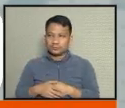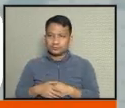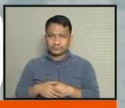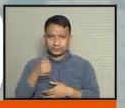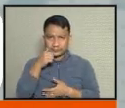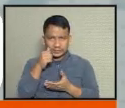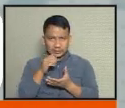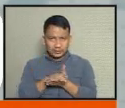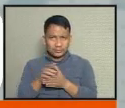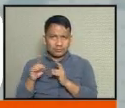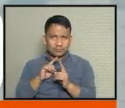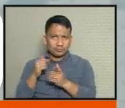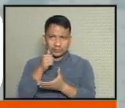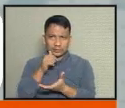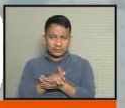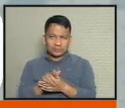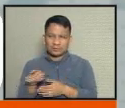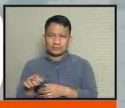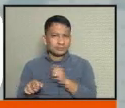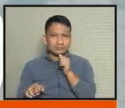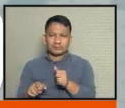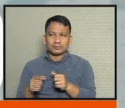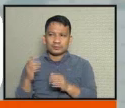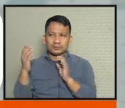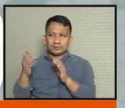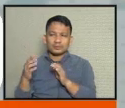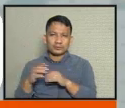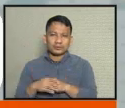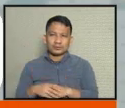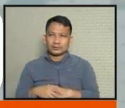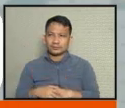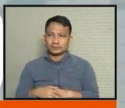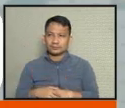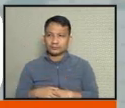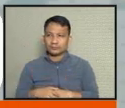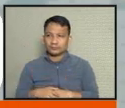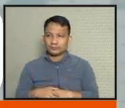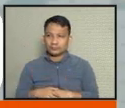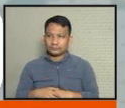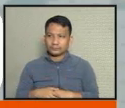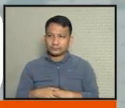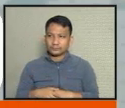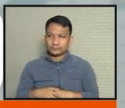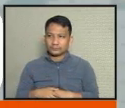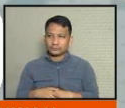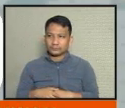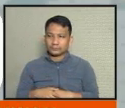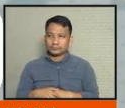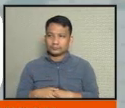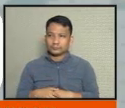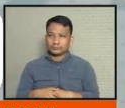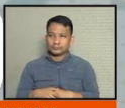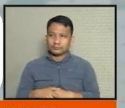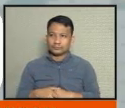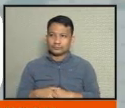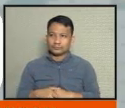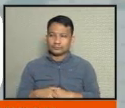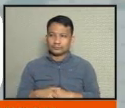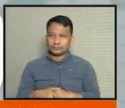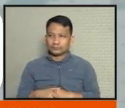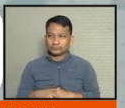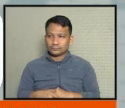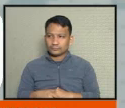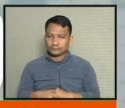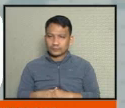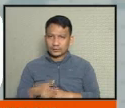Mrs. tungkol dito? Hindi pa, hindi ako nga sinasagot eh. Hindi. Ayan, tindahan namin yan yung dito sa ano. Okay.